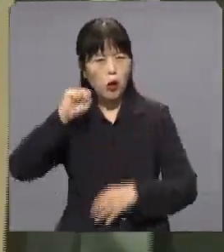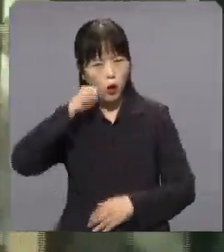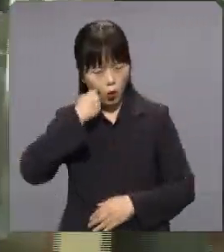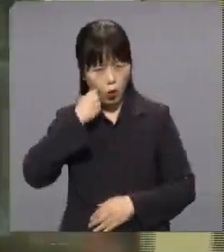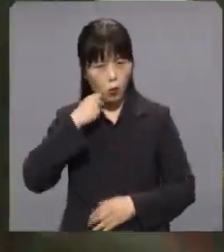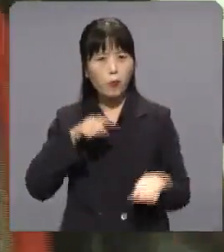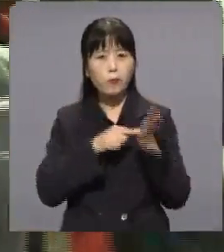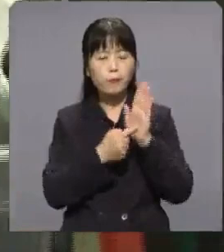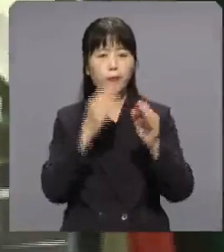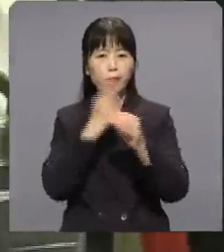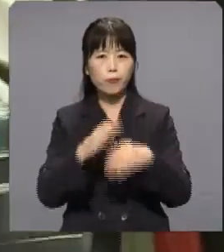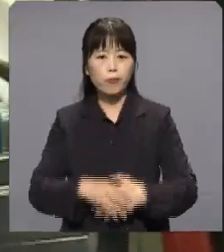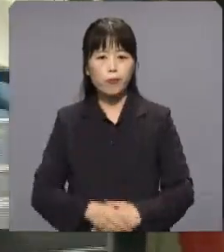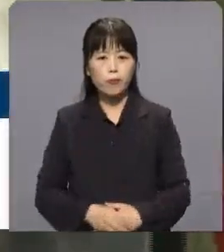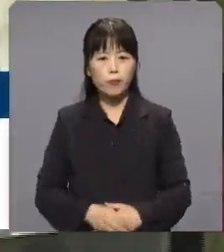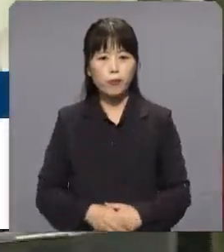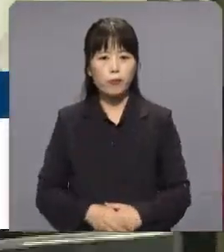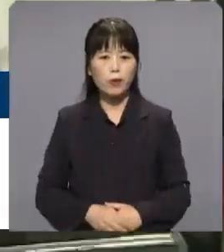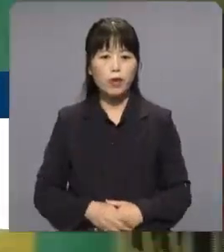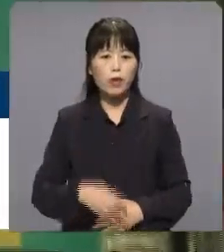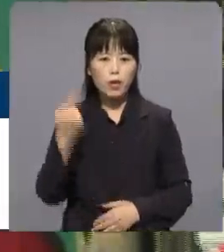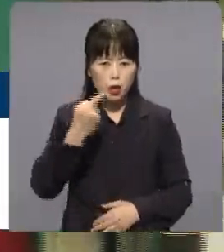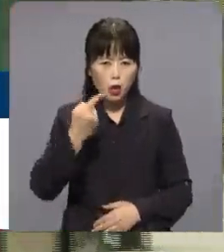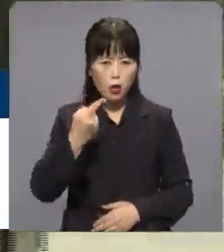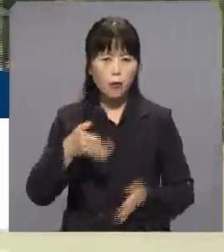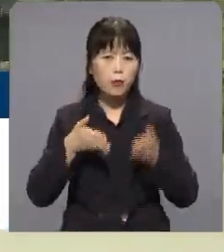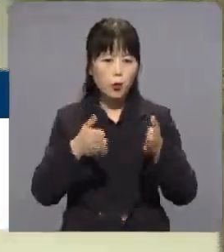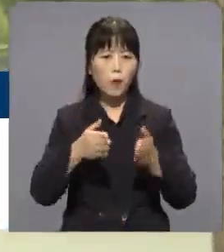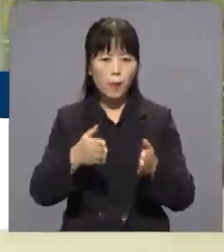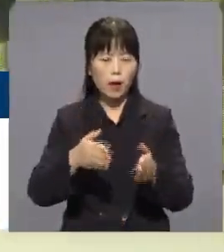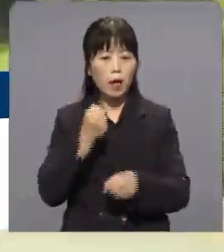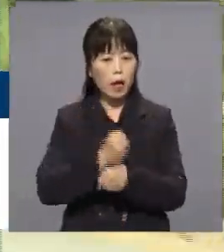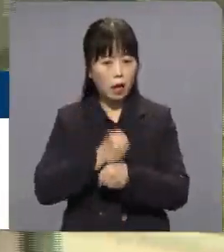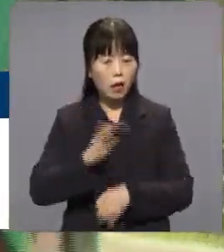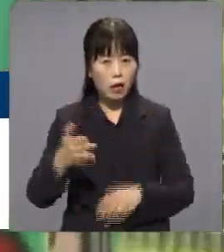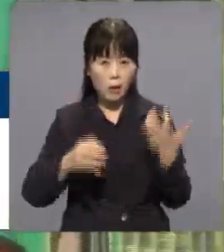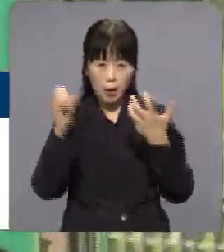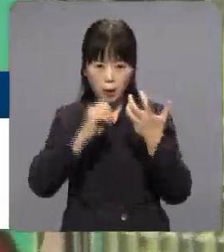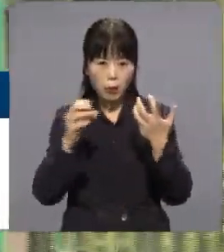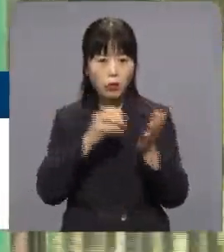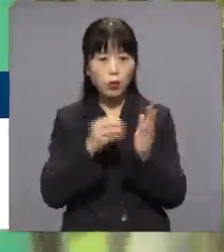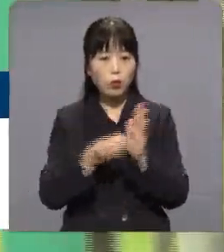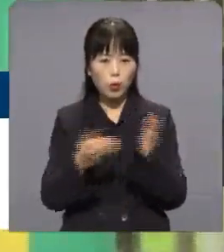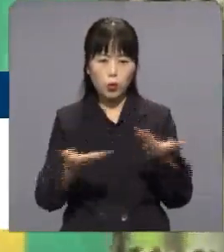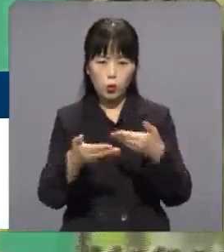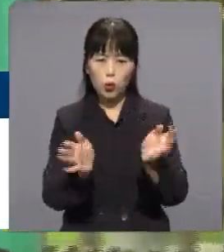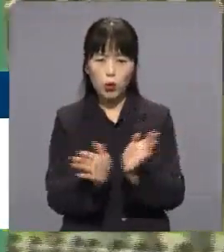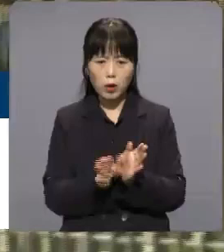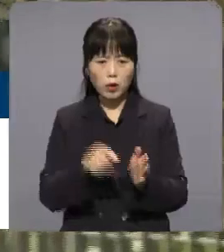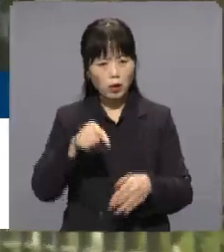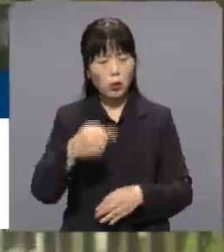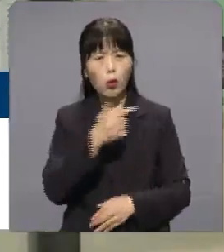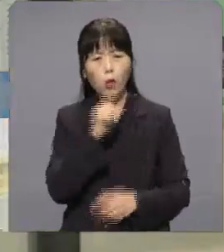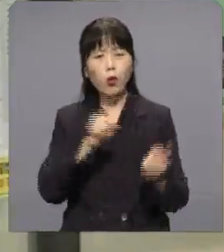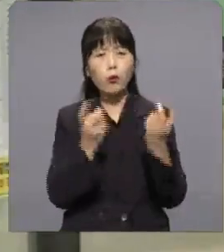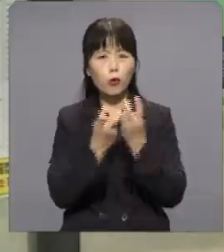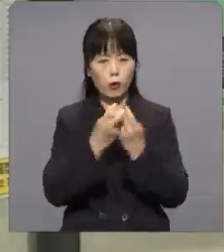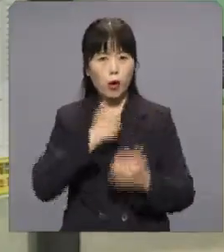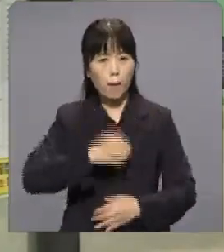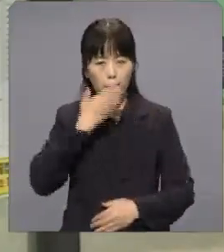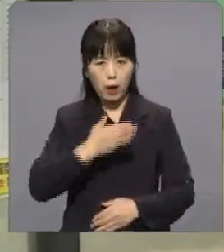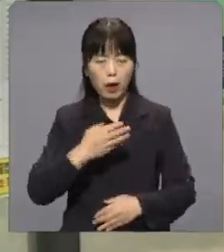표하고 있습니다 최악의 넣어서 만 해낼 거예요 20 고런 부분은 조합에서 이걸 어떻게 감당을 해야 이거죠